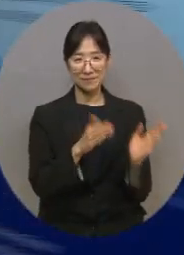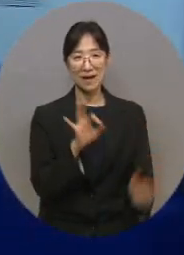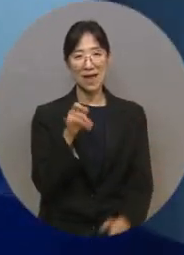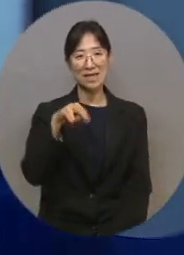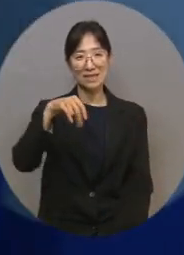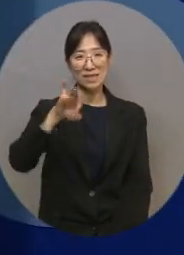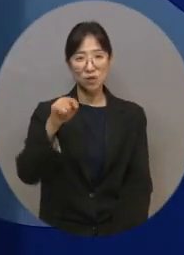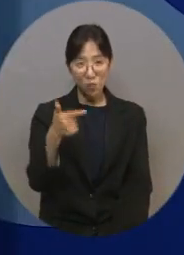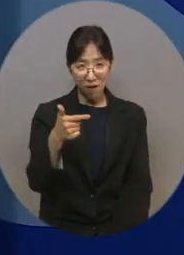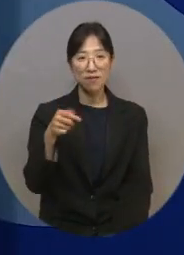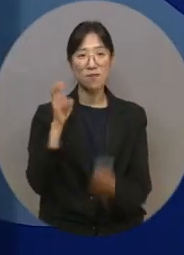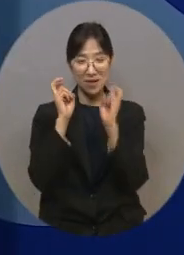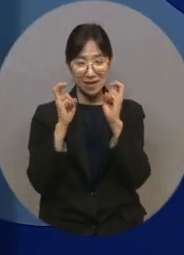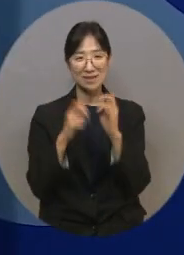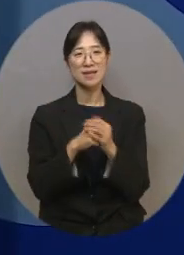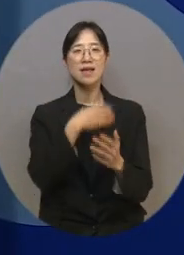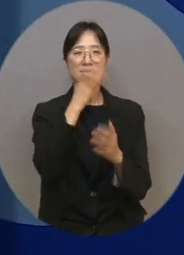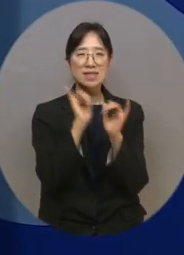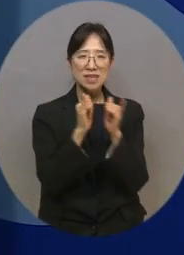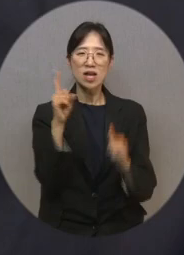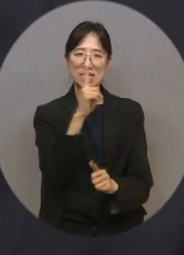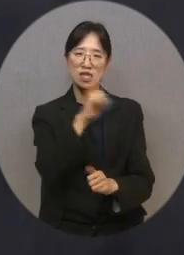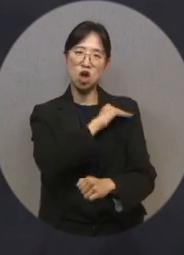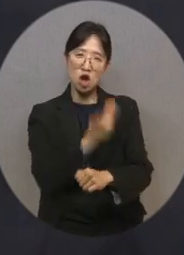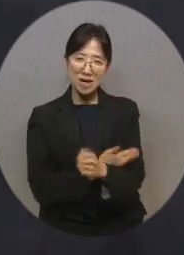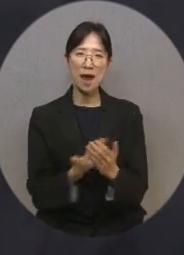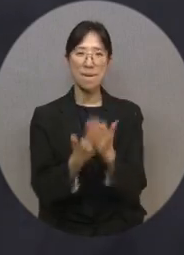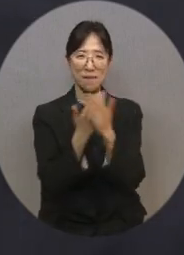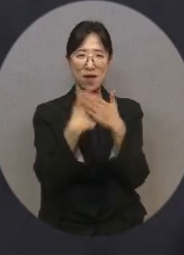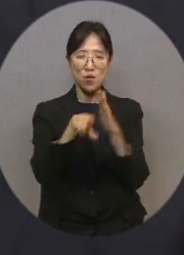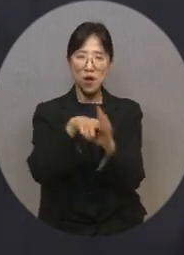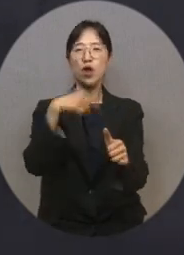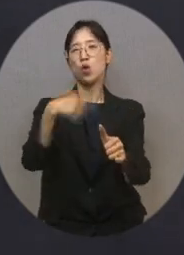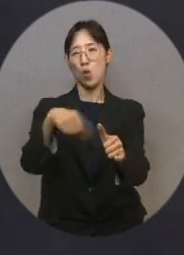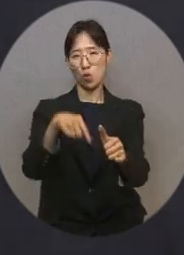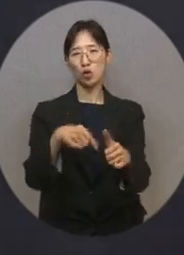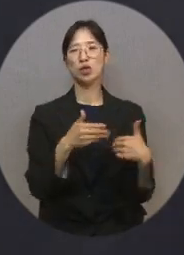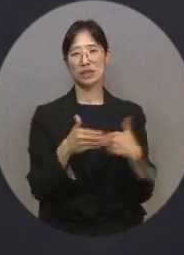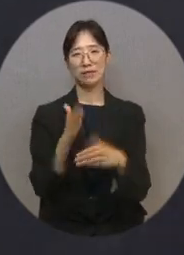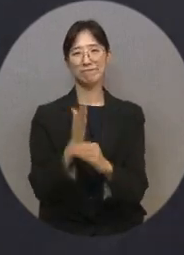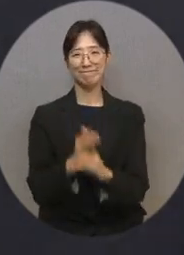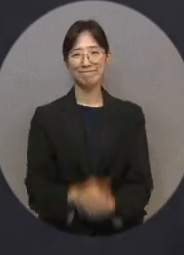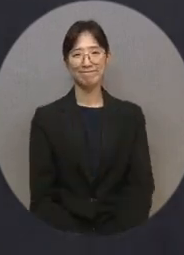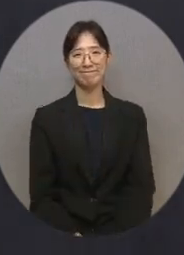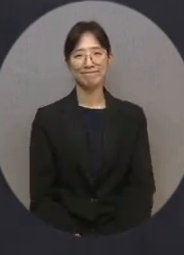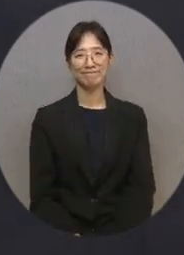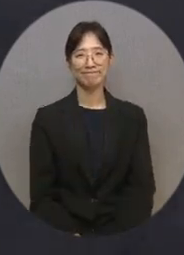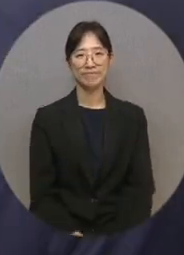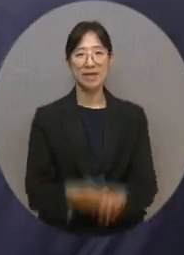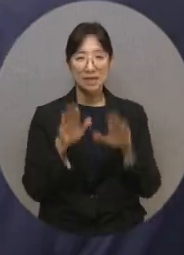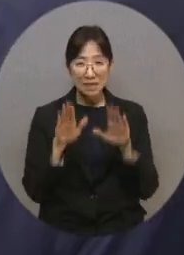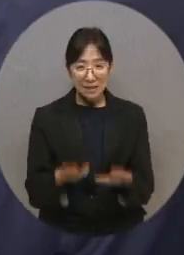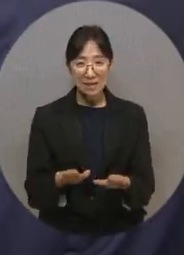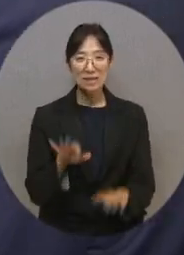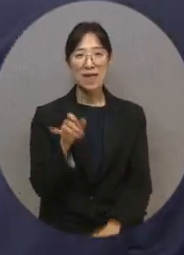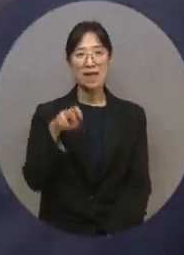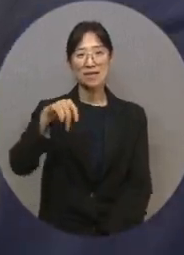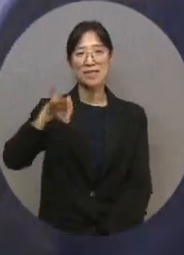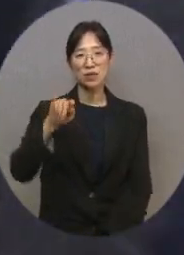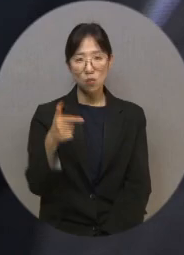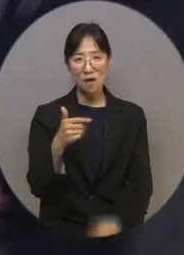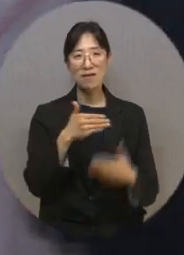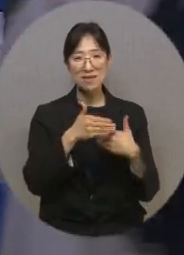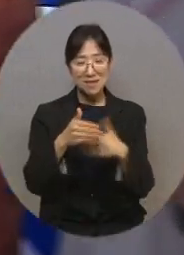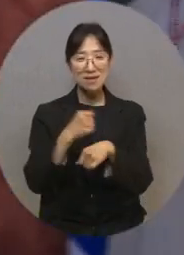S1은 시니어들의 디지털 역량을 강화하기 위한 디지털 교육도 진행하고 있습니다. 현재 S1이 진행하는